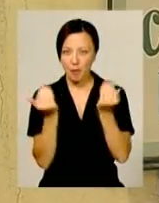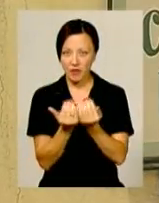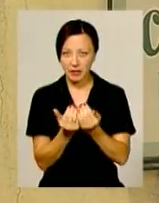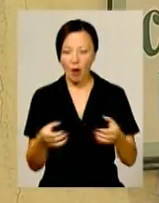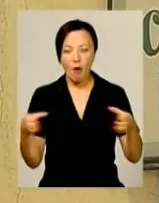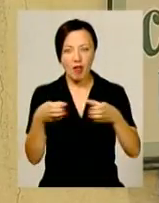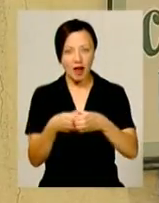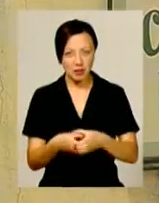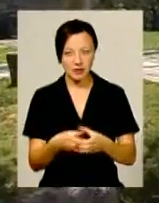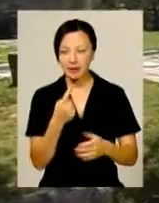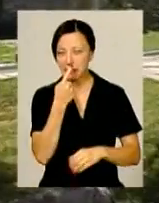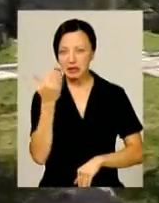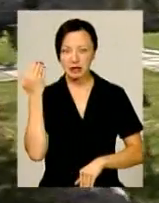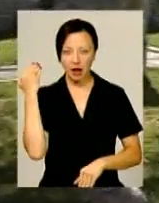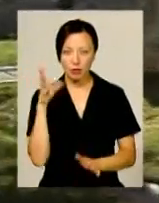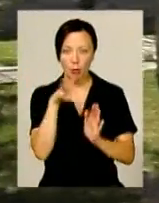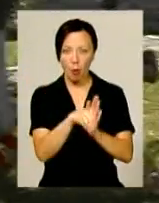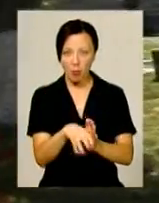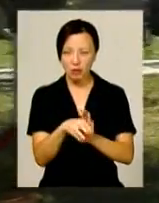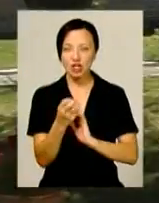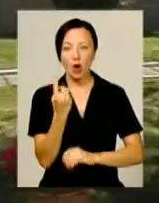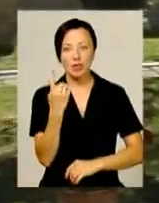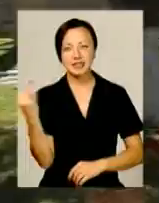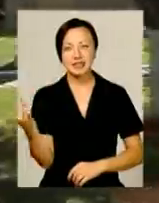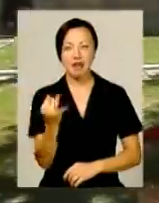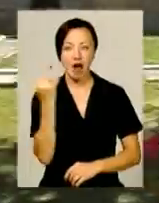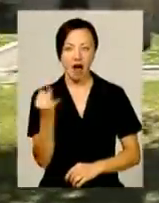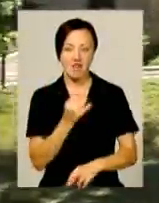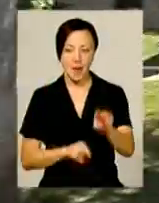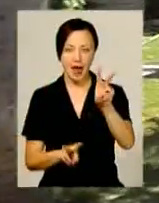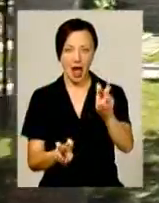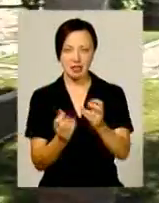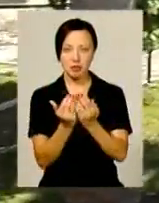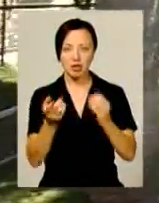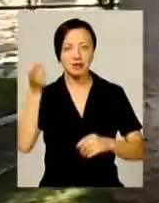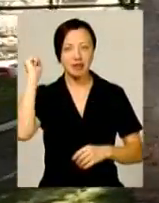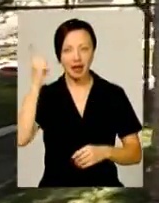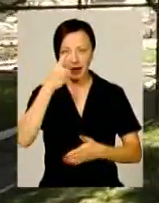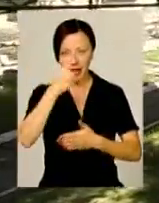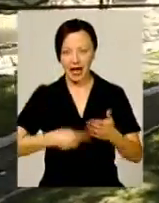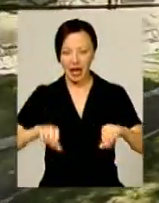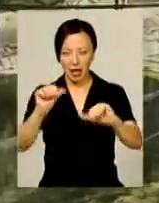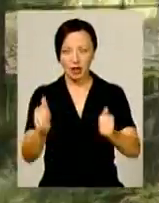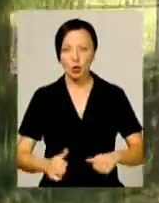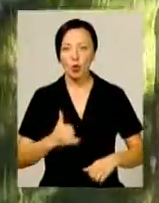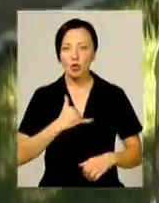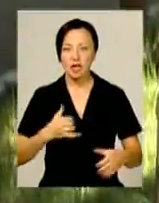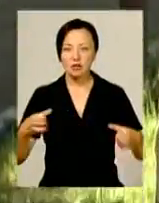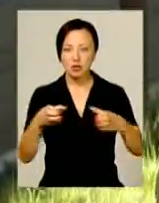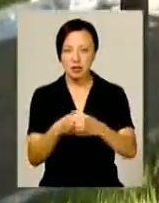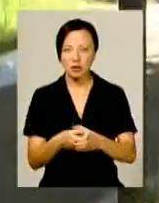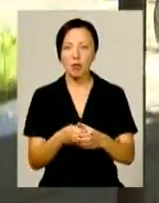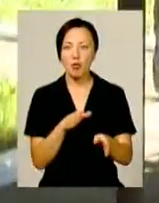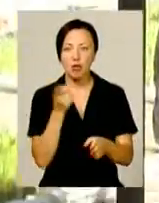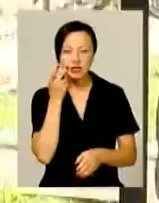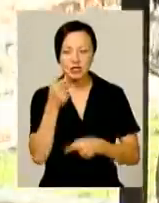колекцію якого віднедавна поповнили ще одним цікавим експонатом – язичницьким ідолом. У нас колекція постійно поповнюється і